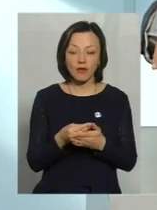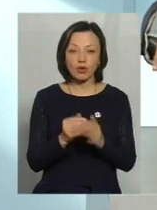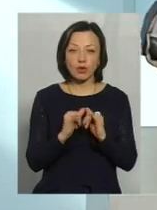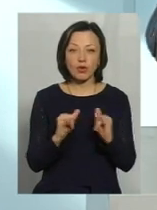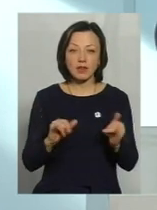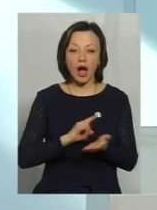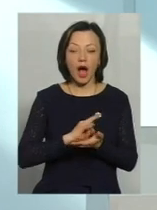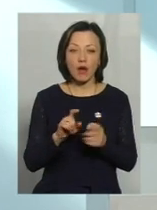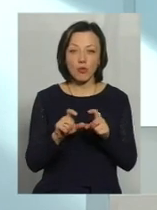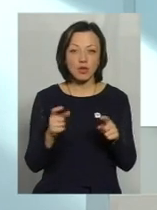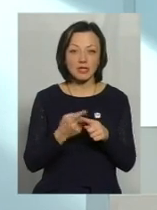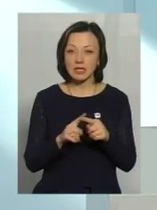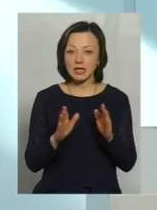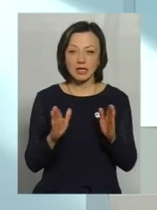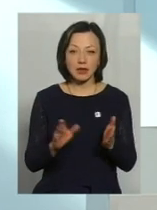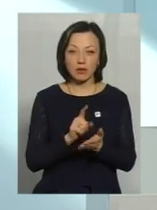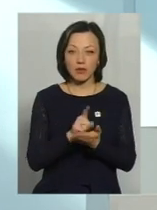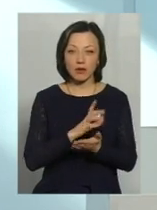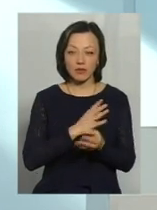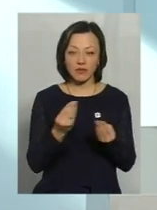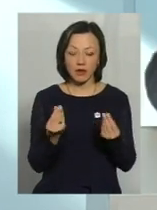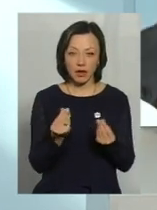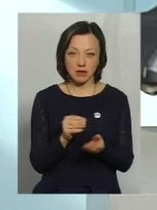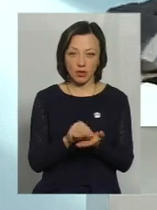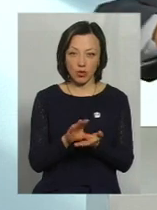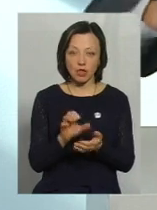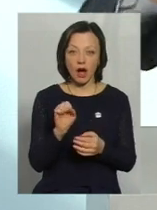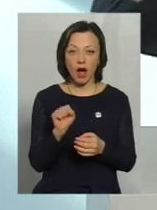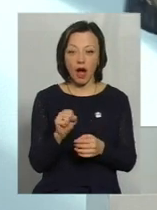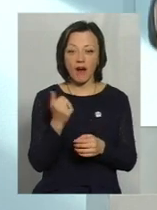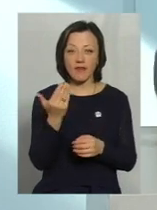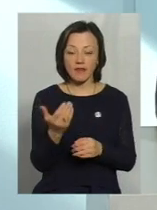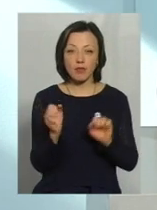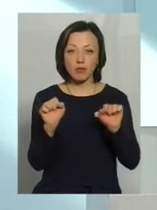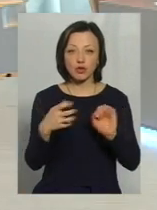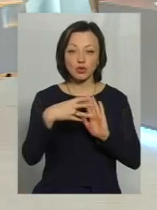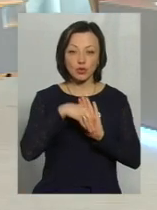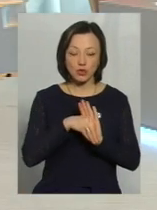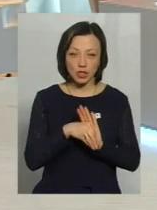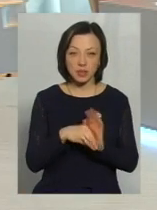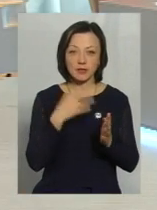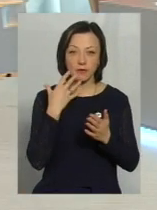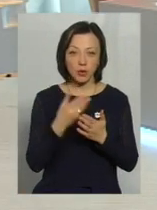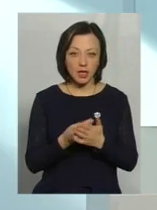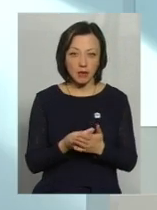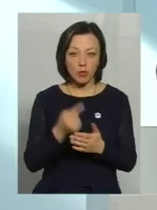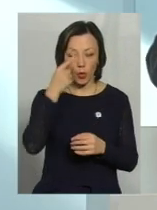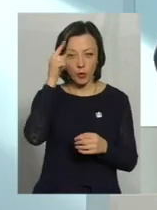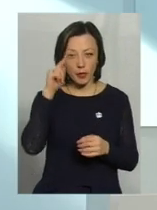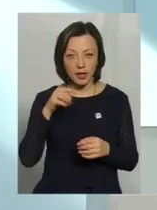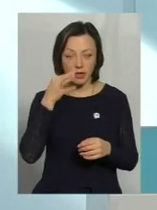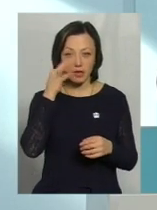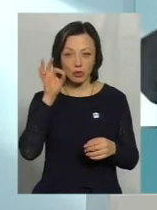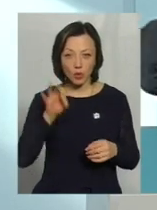розвитку аеропорту, це не тільки повинні бути фінансові надходження, але ви можете долучитися своїми вмінням,